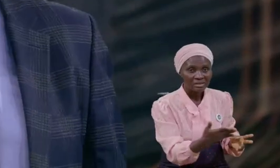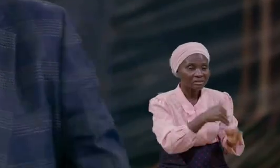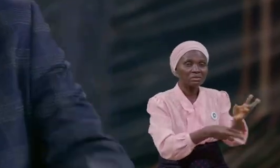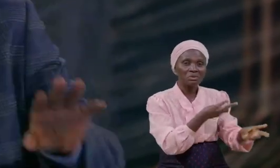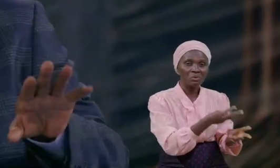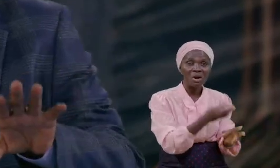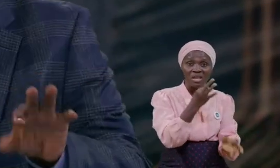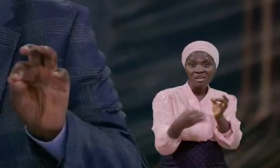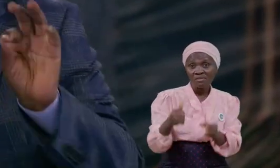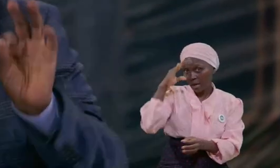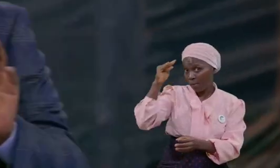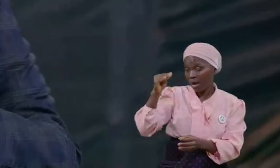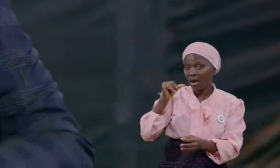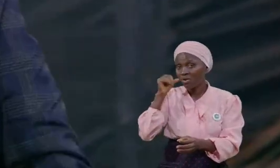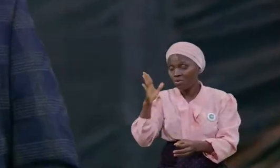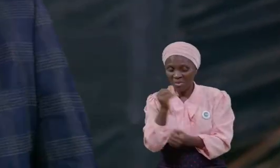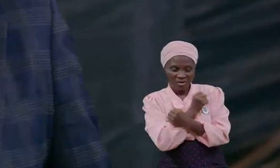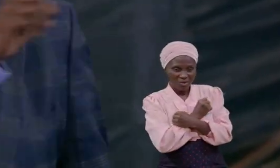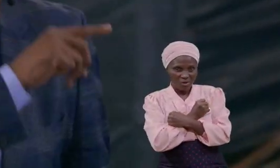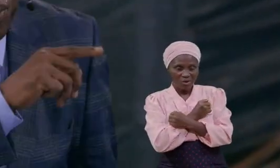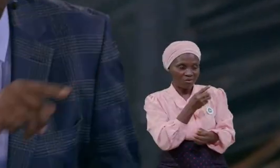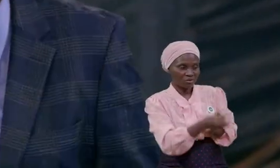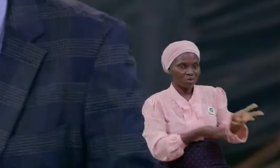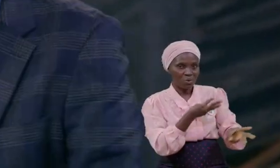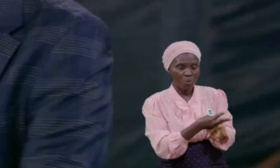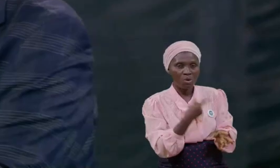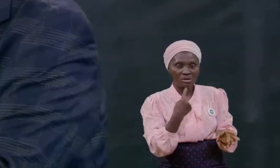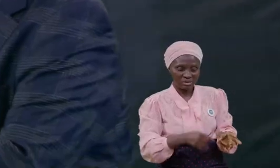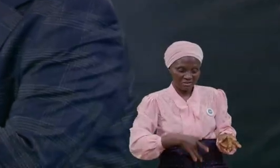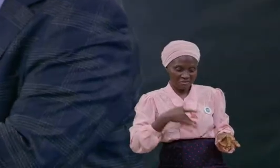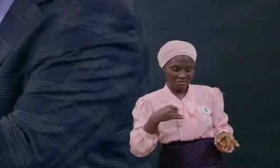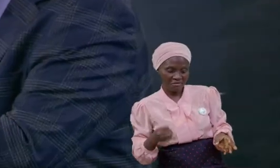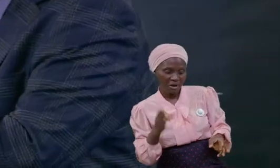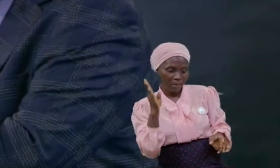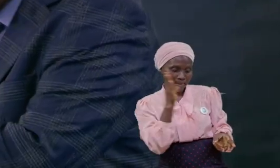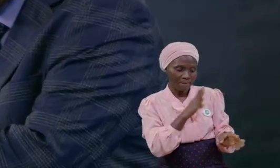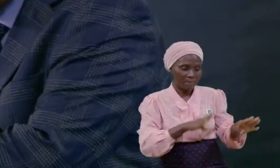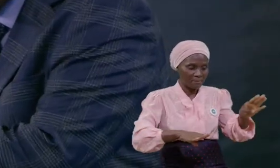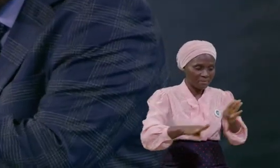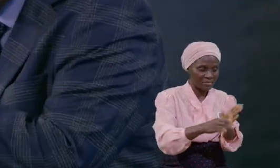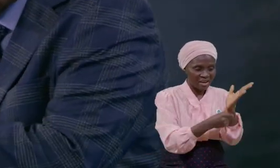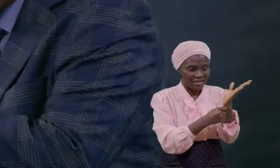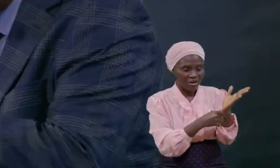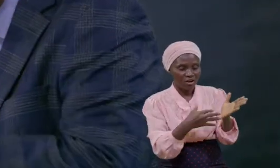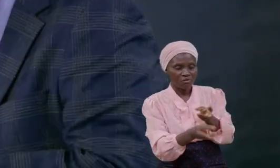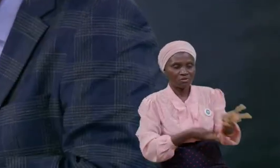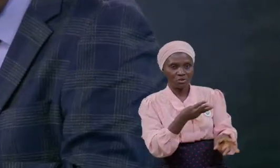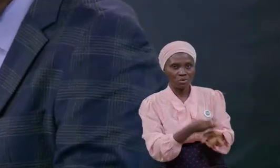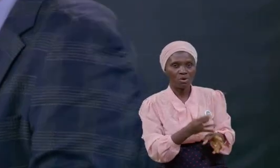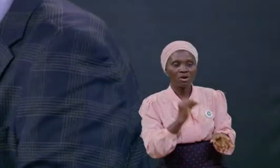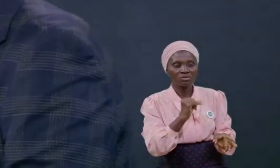la sensualité du monde n'est pas de lui. Les disciples sont ceux-là qui se sont